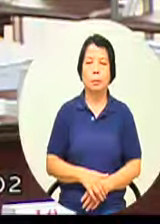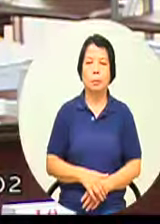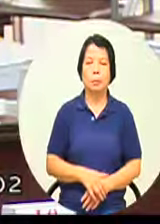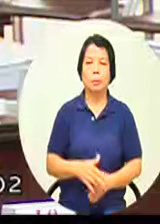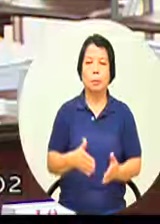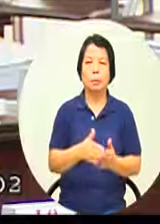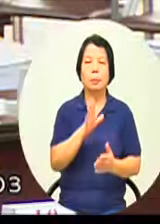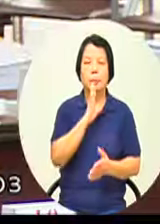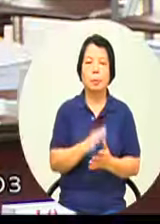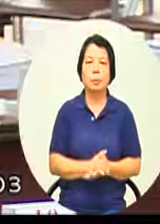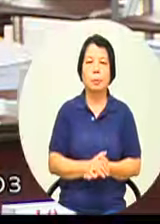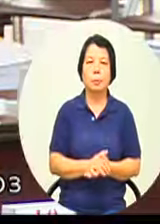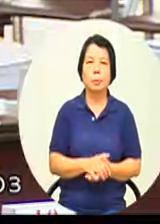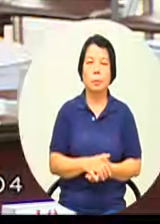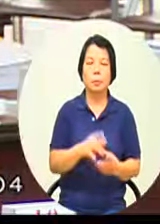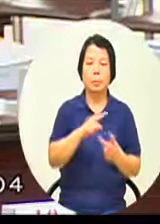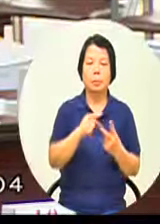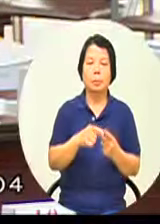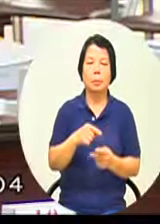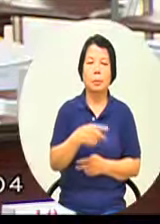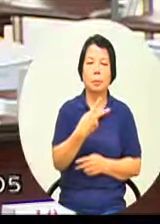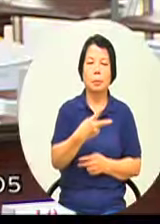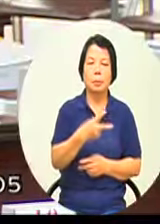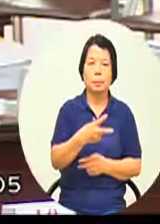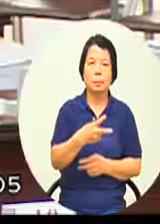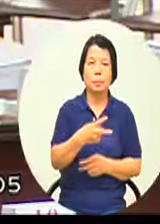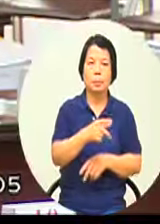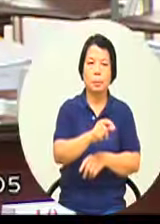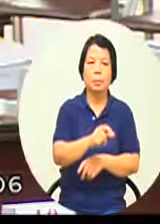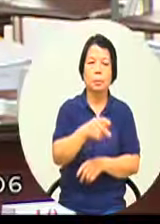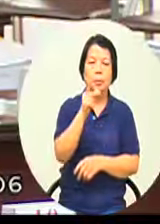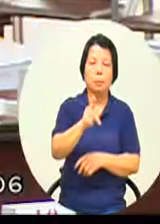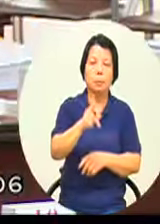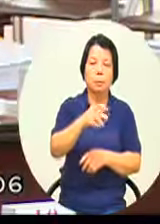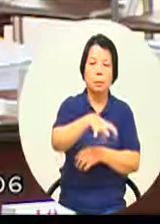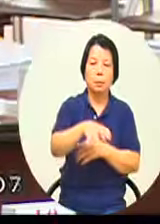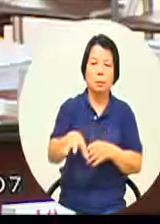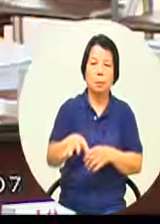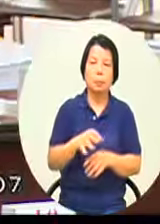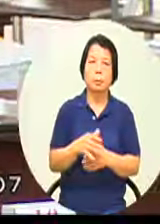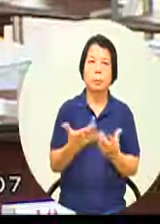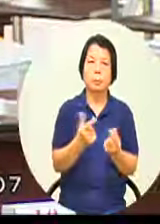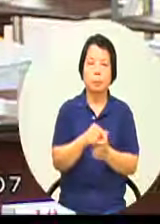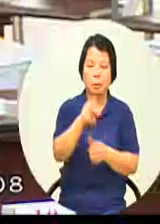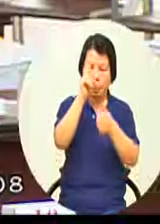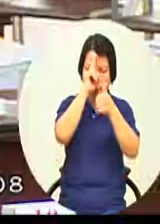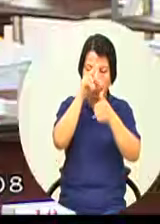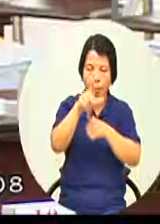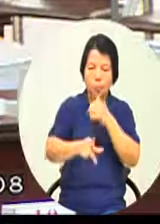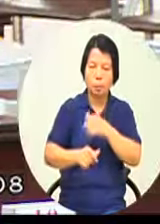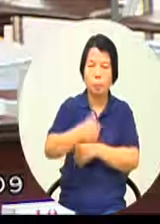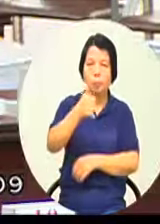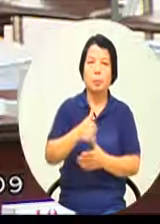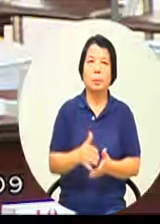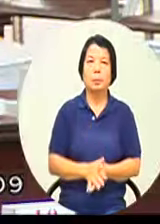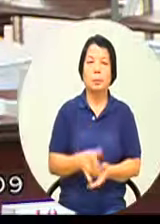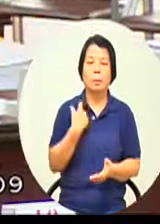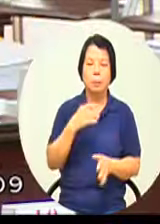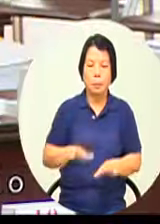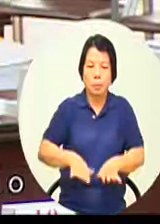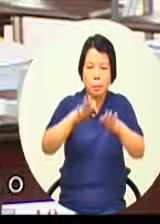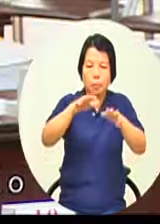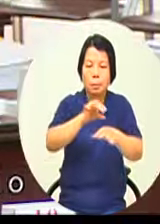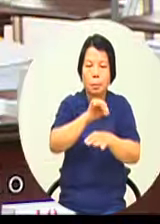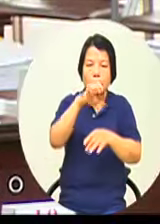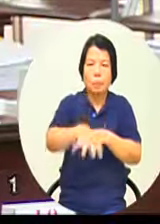四百一科啊，四百二科咧。对不对哈？包括那个许科长呢，真的啦，有在用这个地方对